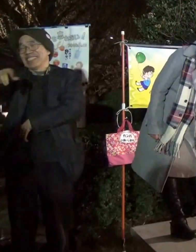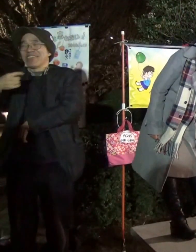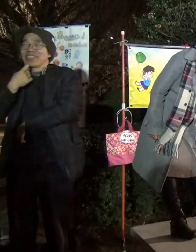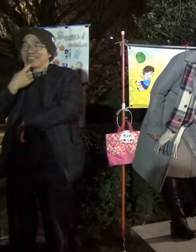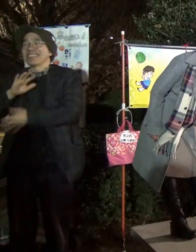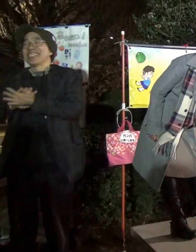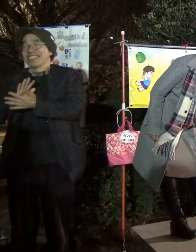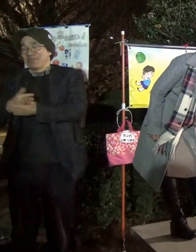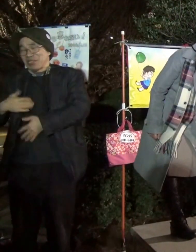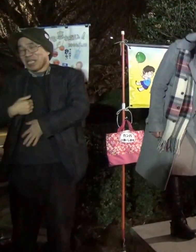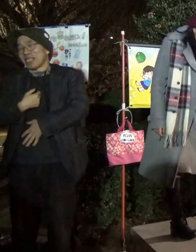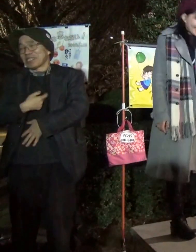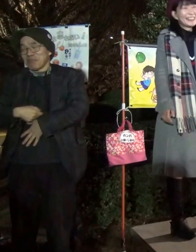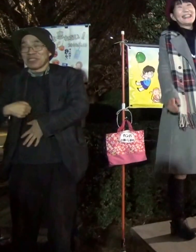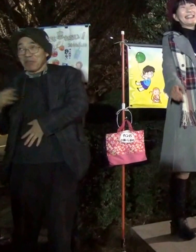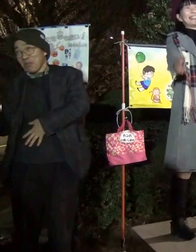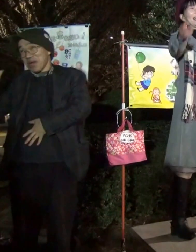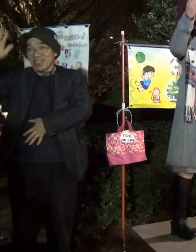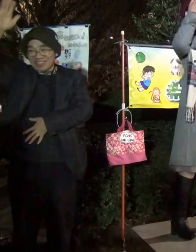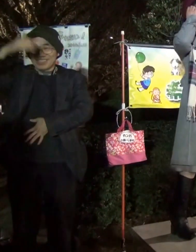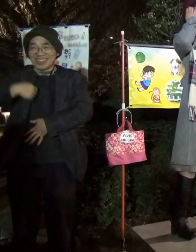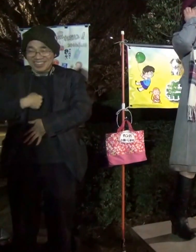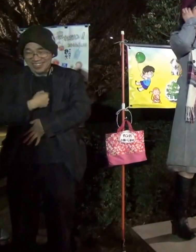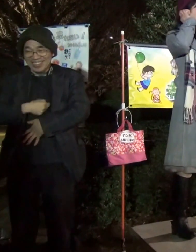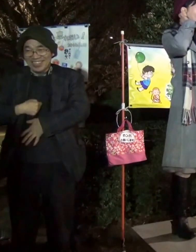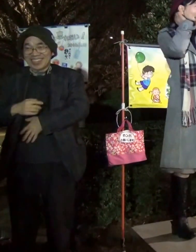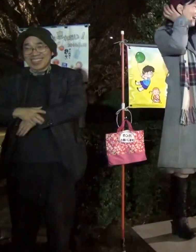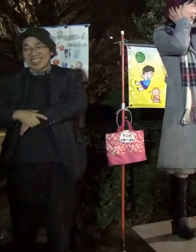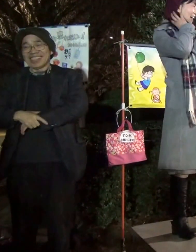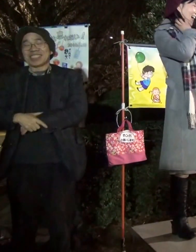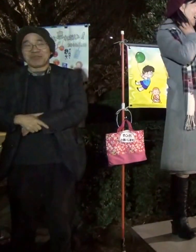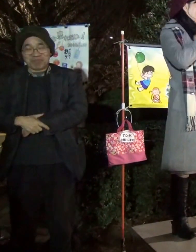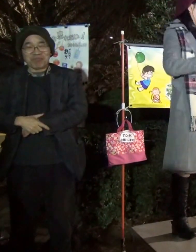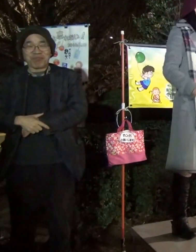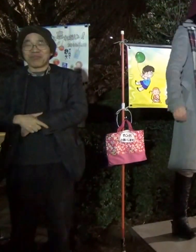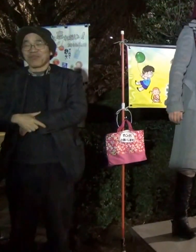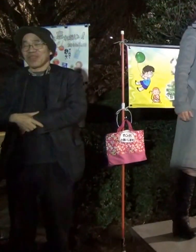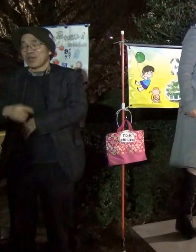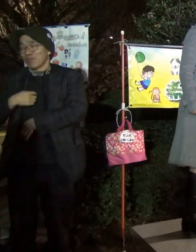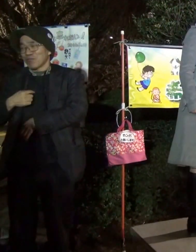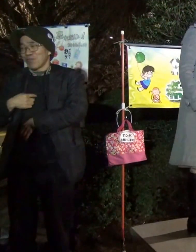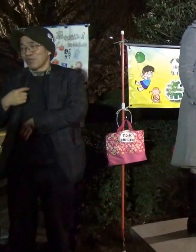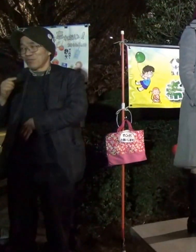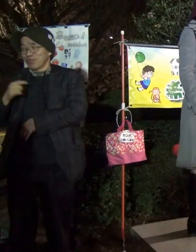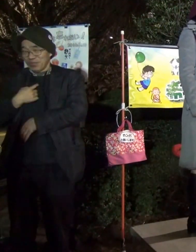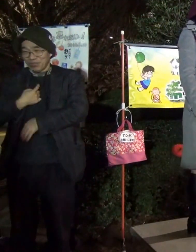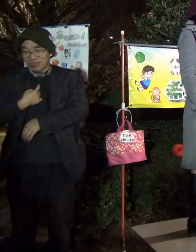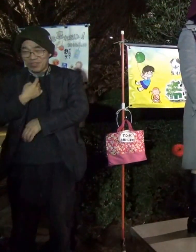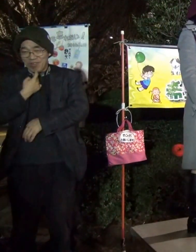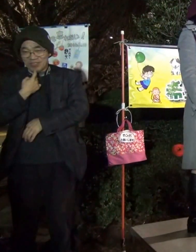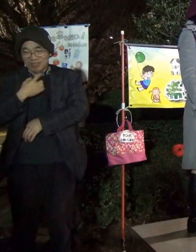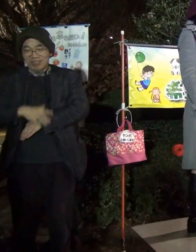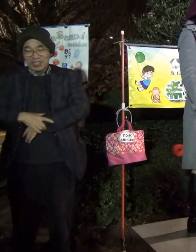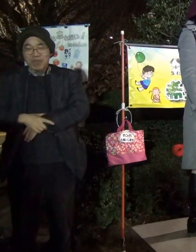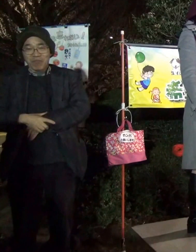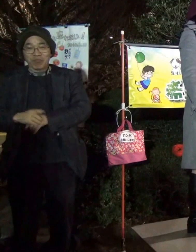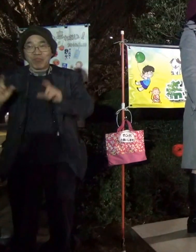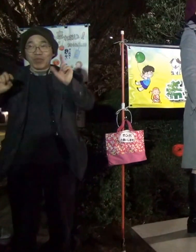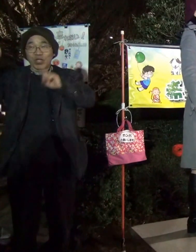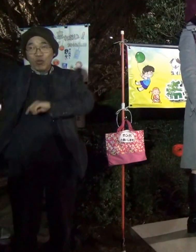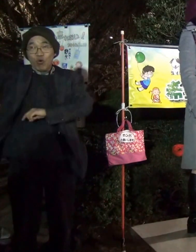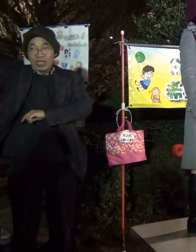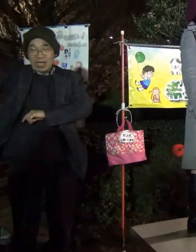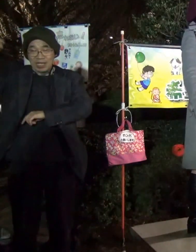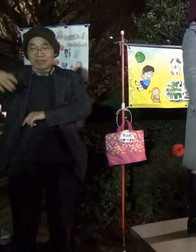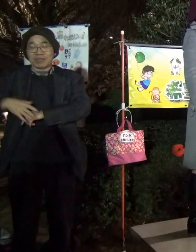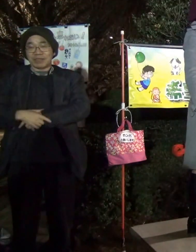がおかしい、はっきり言うけど僕もおかしいまあまあいいんだ、 はい、 この東電がね、とにかく、